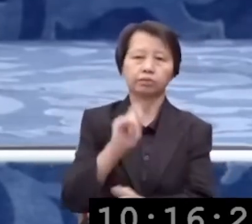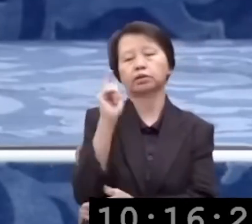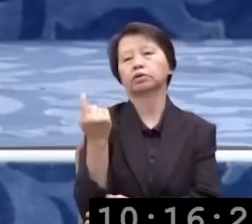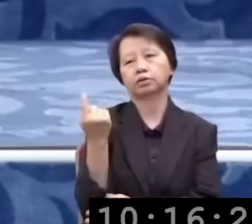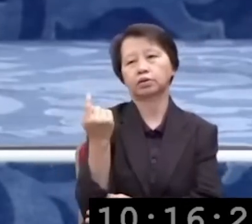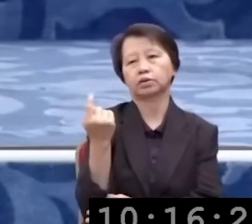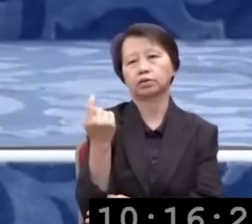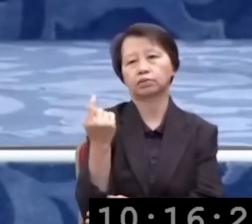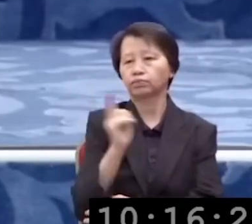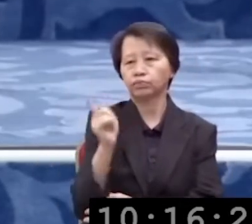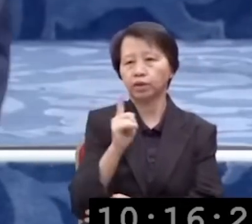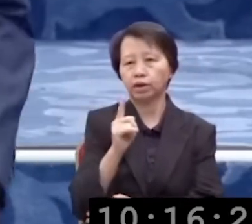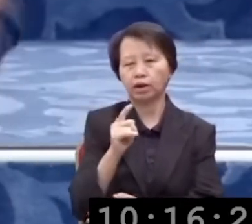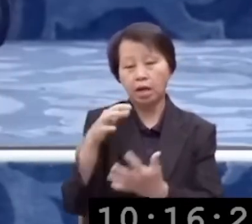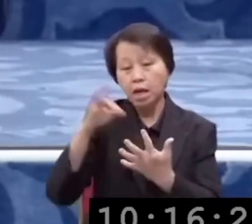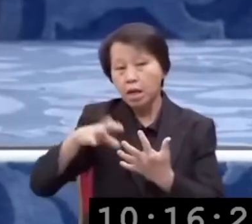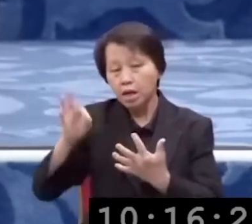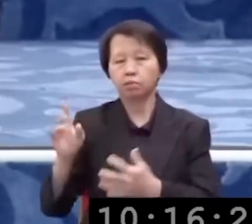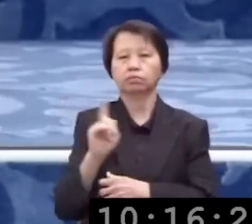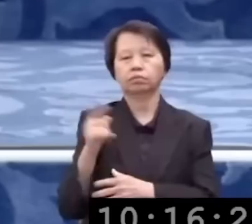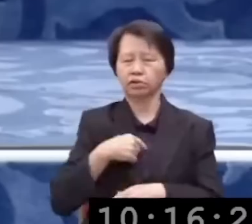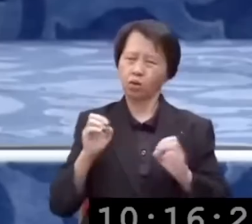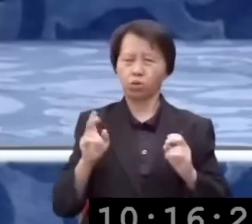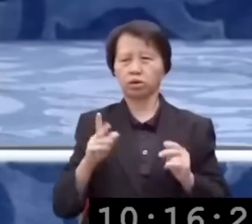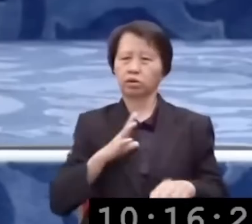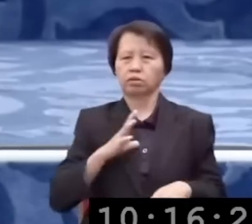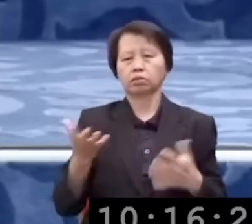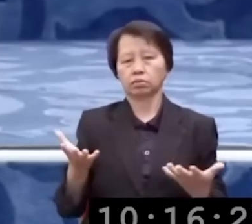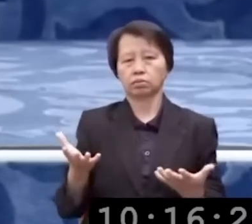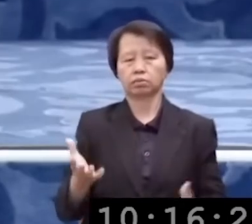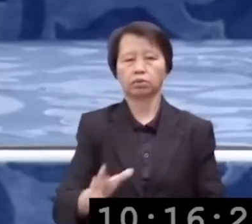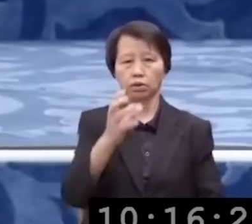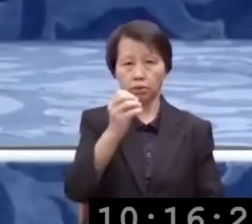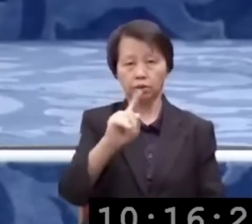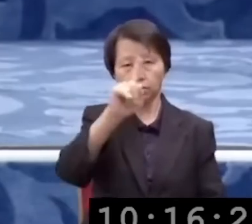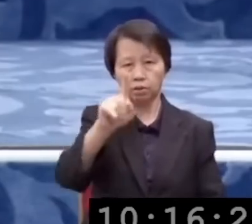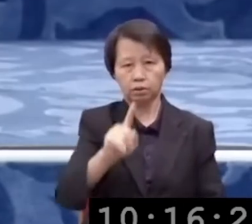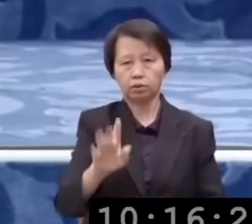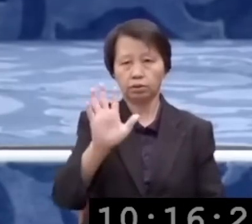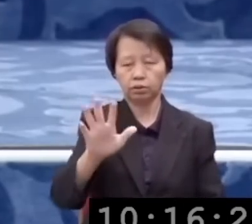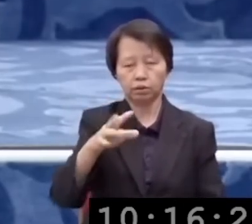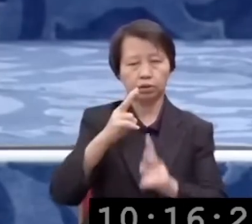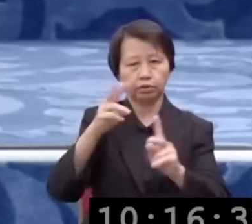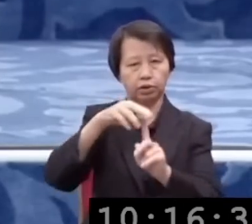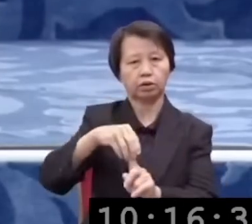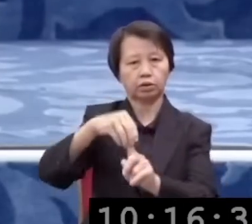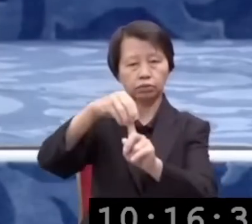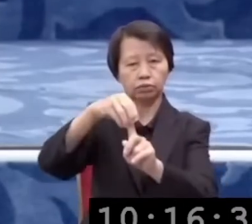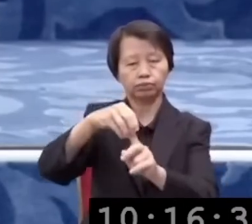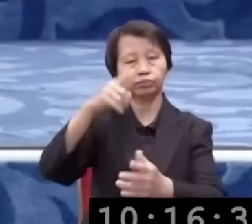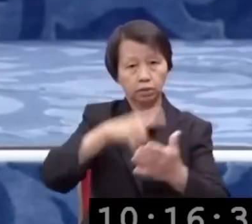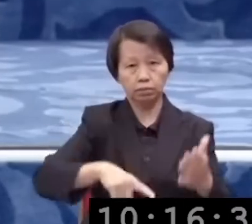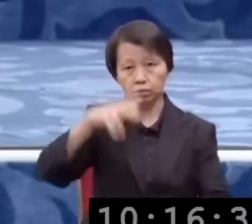jadi jangan selektif lah ya saya oke Pak itu ya baik soalnya mohon sangat khusus Apakah